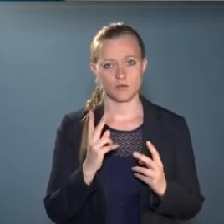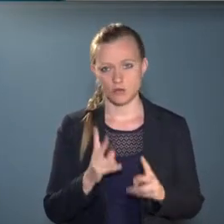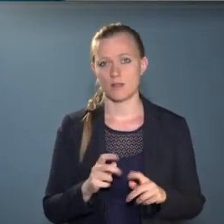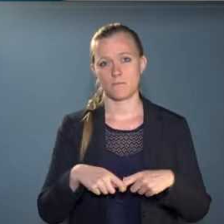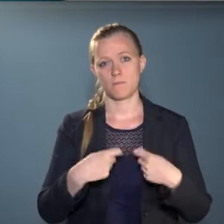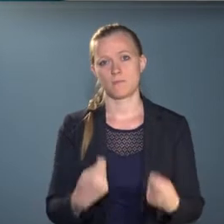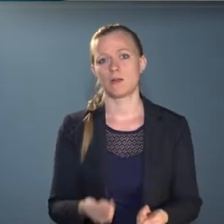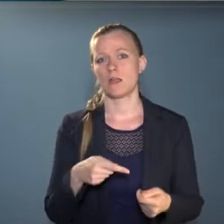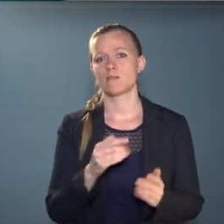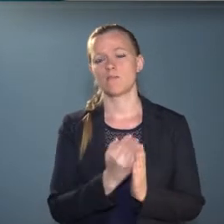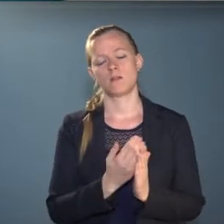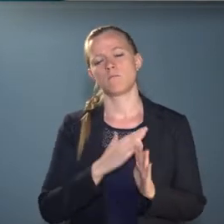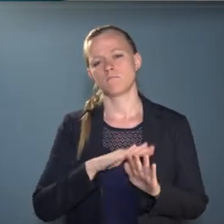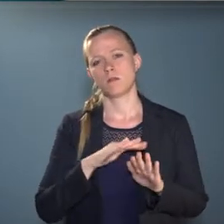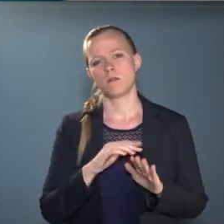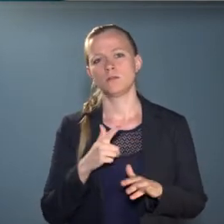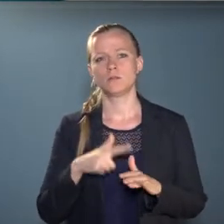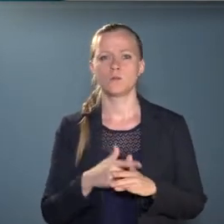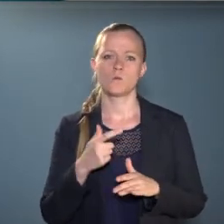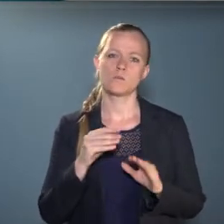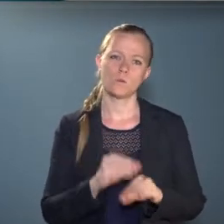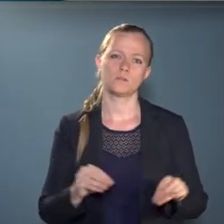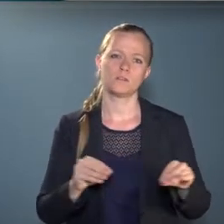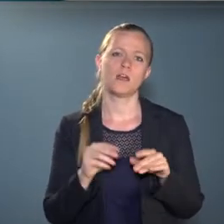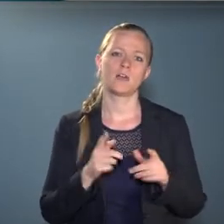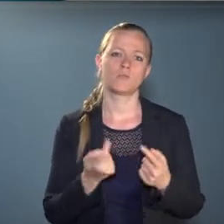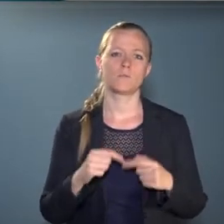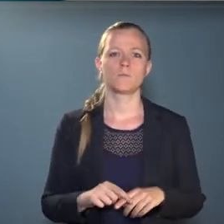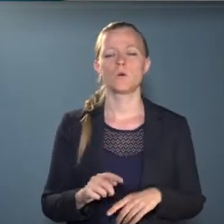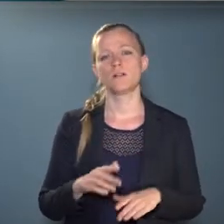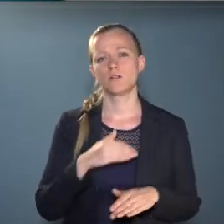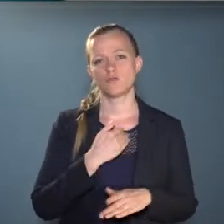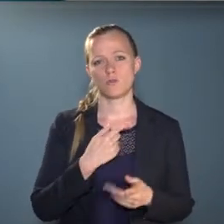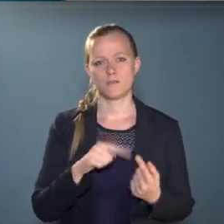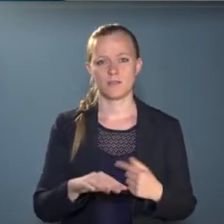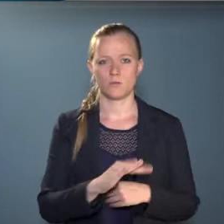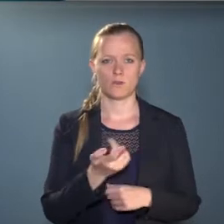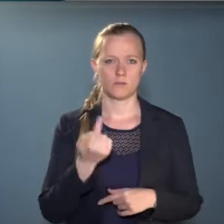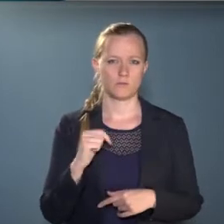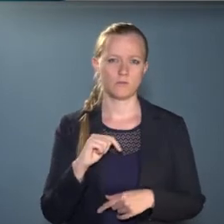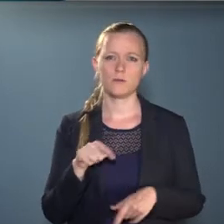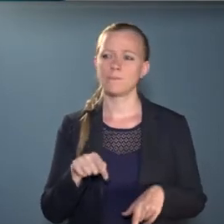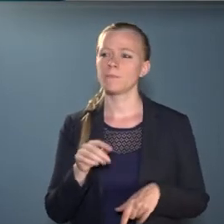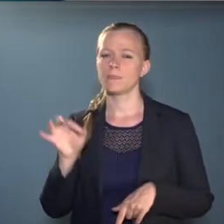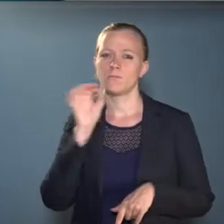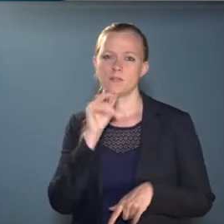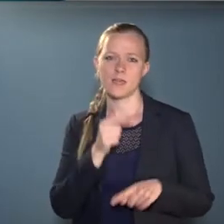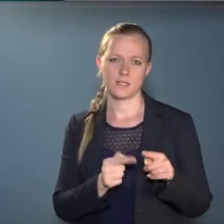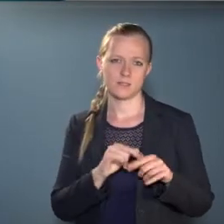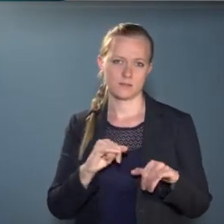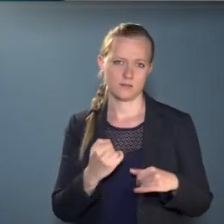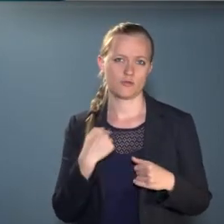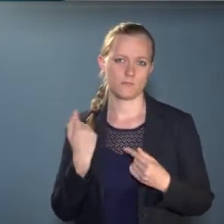oldja. Ez az egy feladatunk maradt meg a közoktatás rendszeréből, az iskolai területről. Ezen túl pedig az óvodák egy részét is ilyen